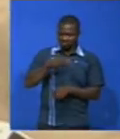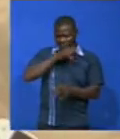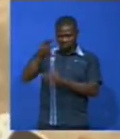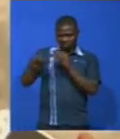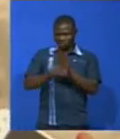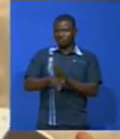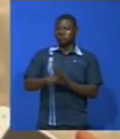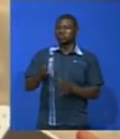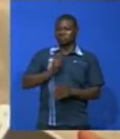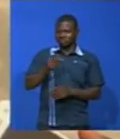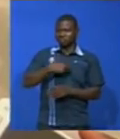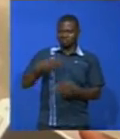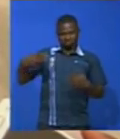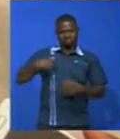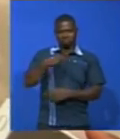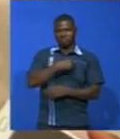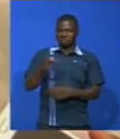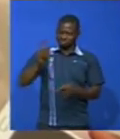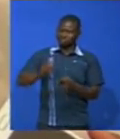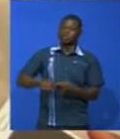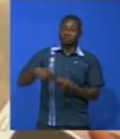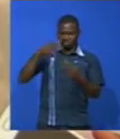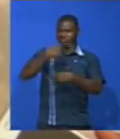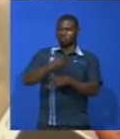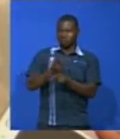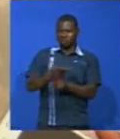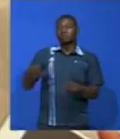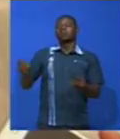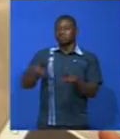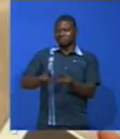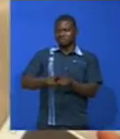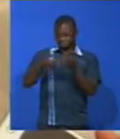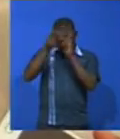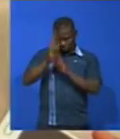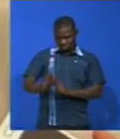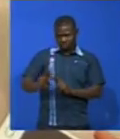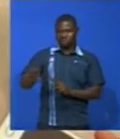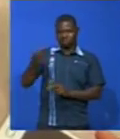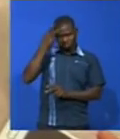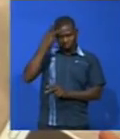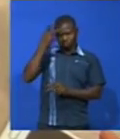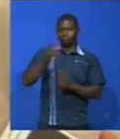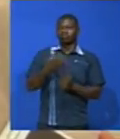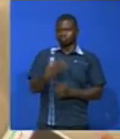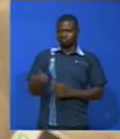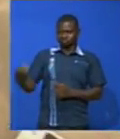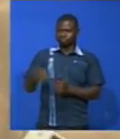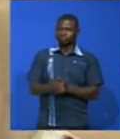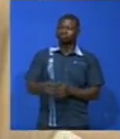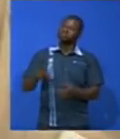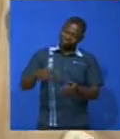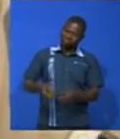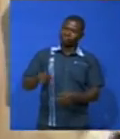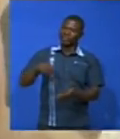à la production, mais qu'on les mobilise aussi au respect de la chose publique. Il faut payer l'impôt, il faut créer